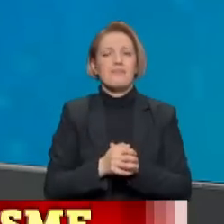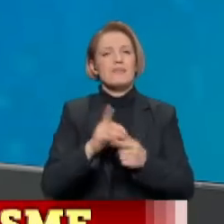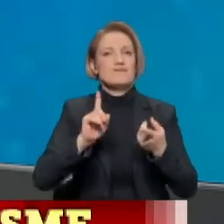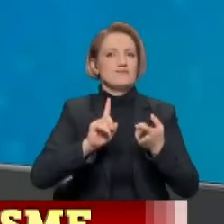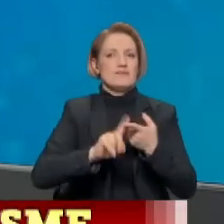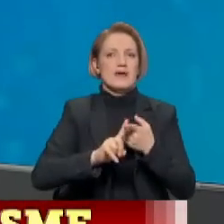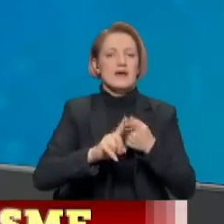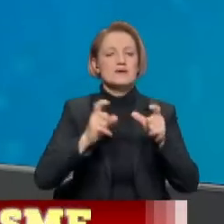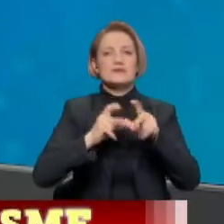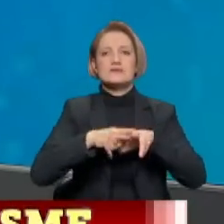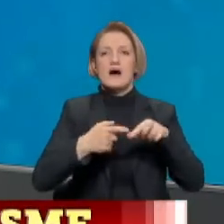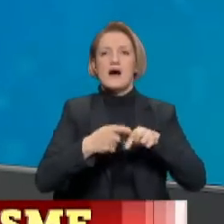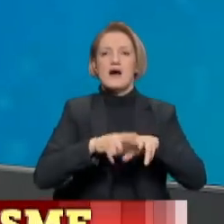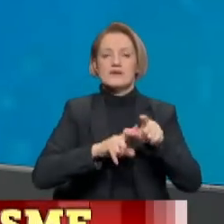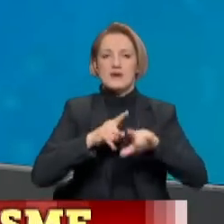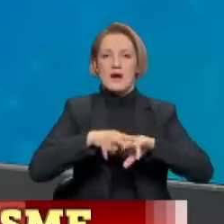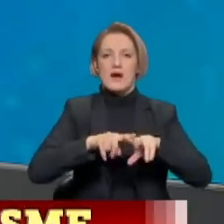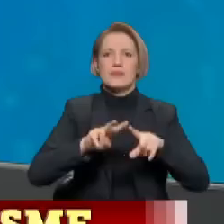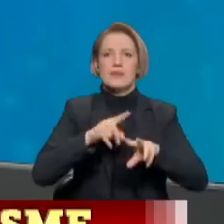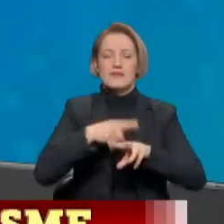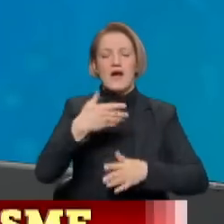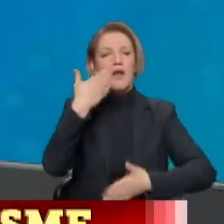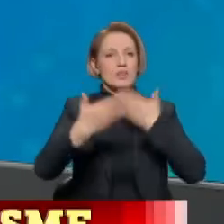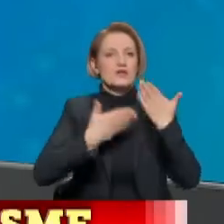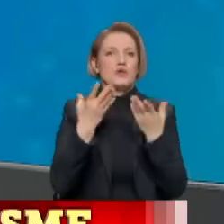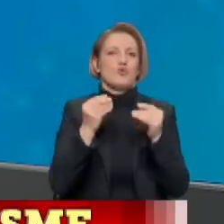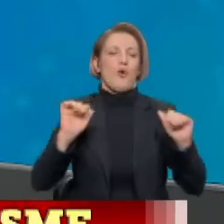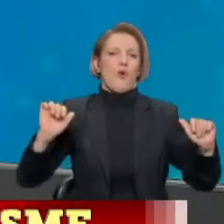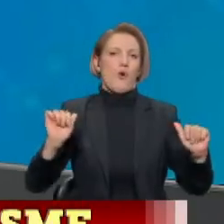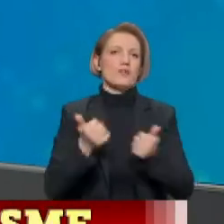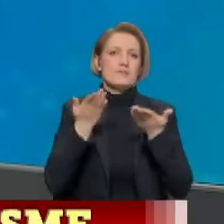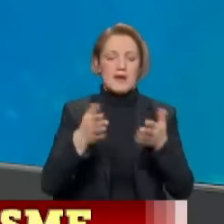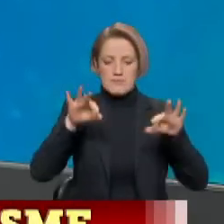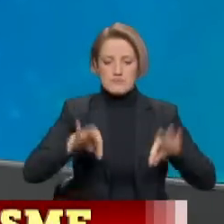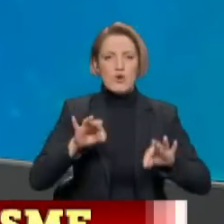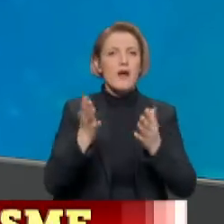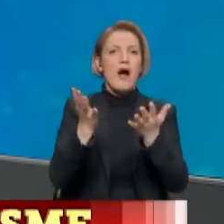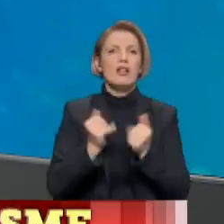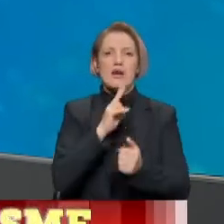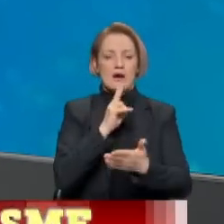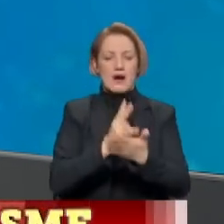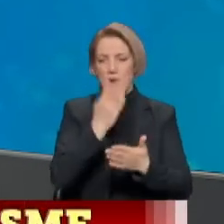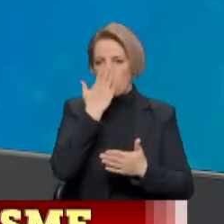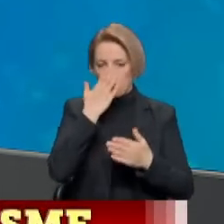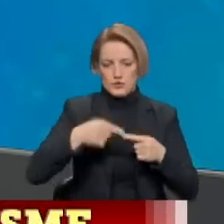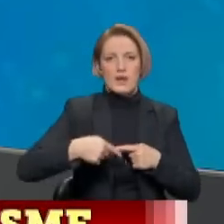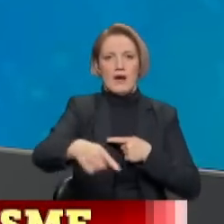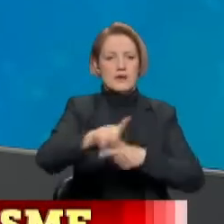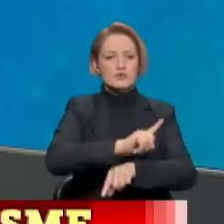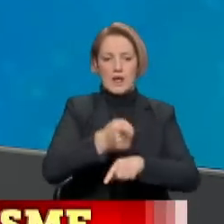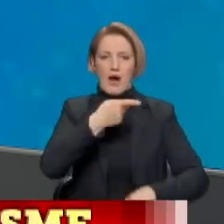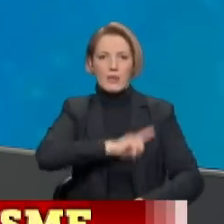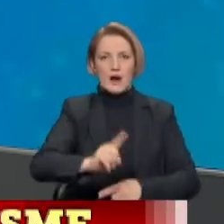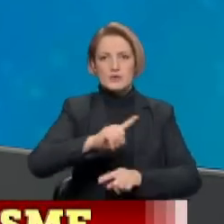ve Saraçhane'den vereceği mesaj çok ama çok önemli. Burada alınan karar önümüzdeki süreci,